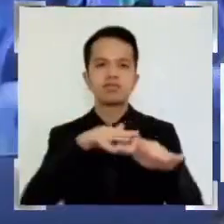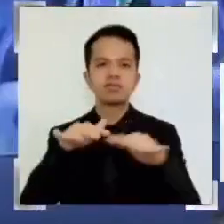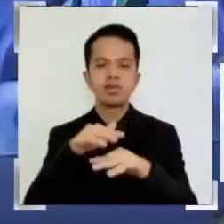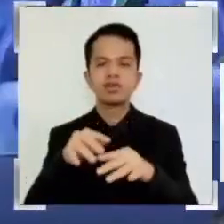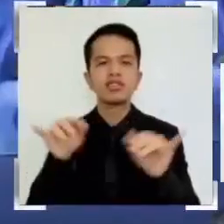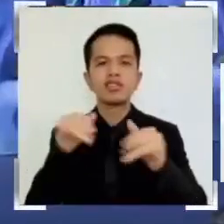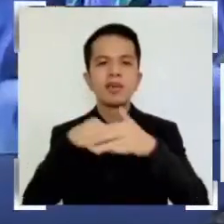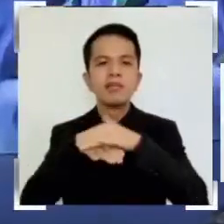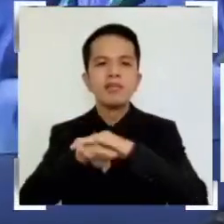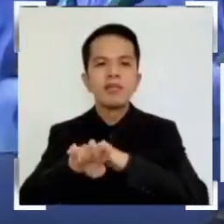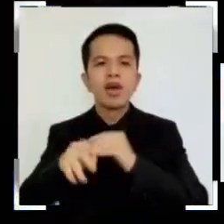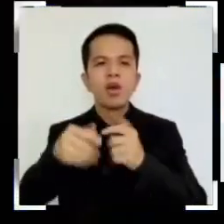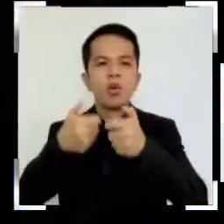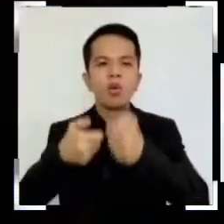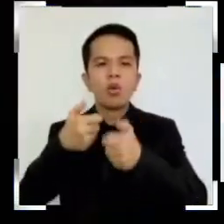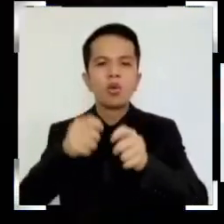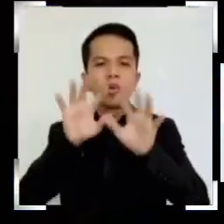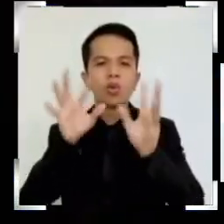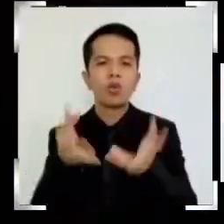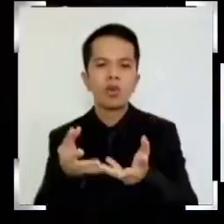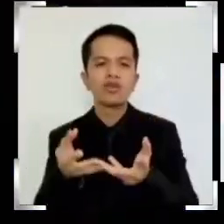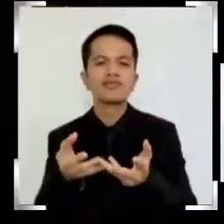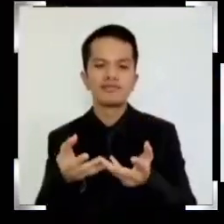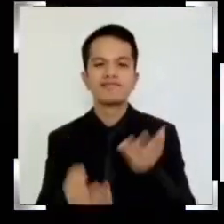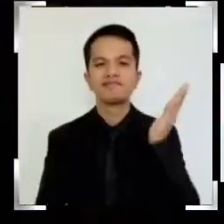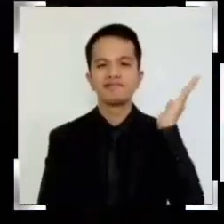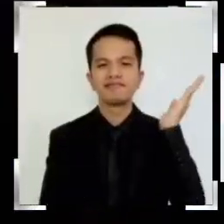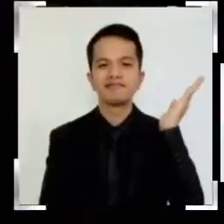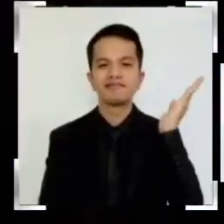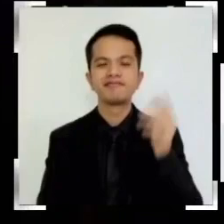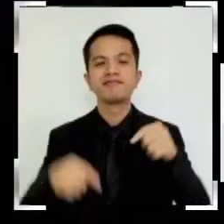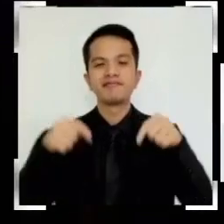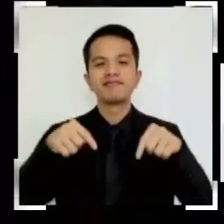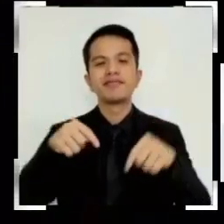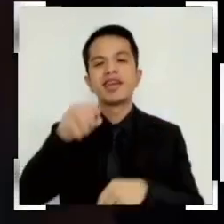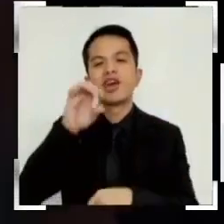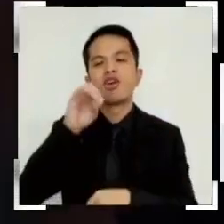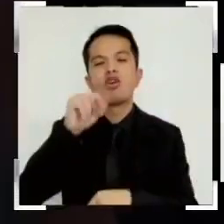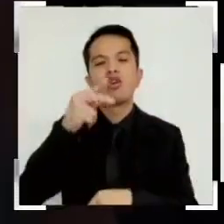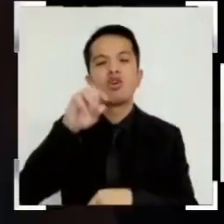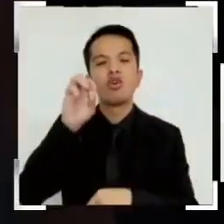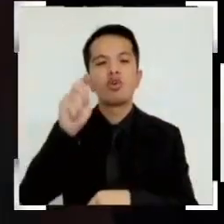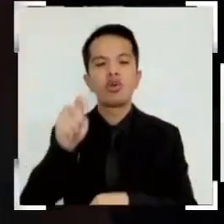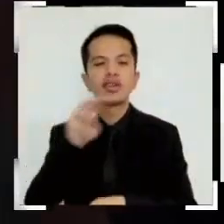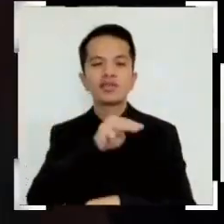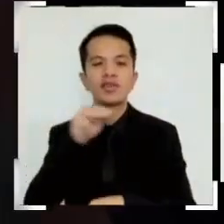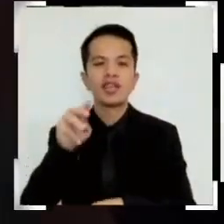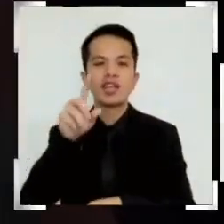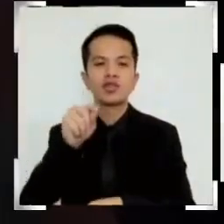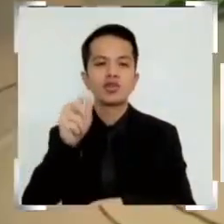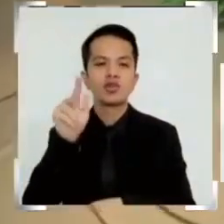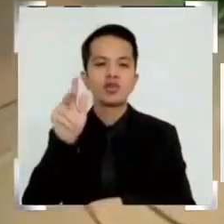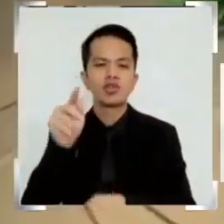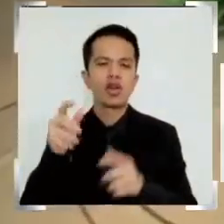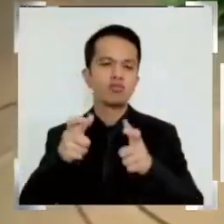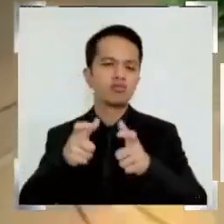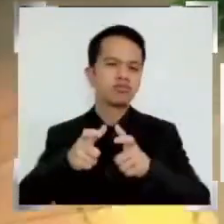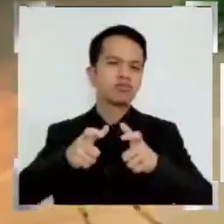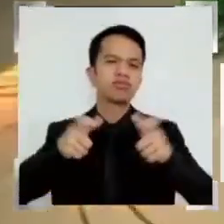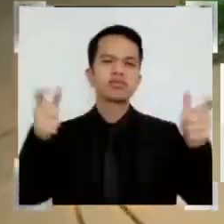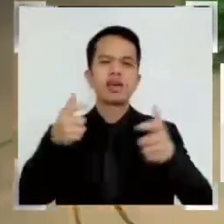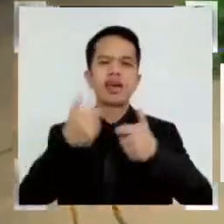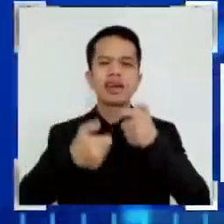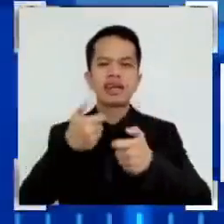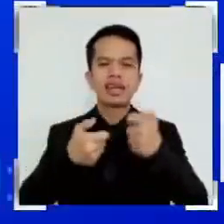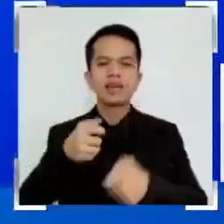world? Yan ang matutunghayan rito sa Conquest Manila 2023, ang pinakamalaki umanong gaming at pop culture